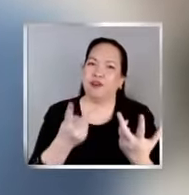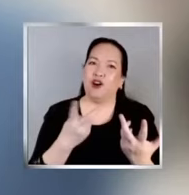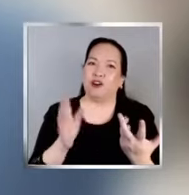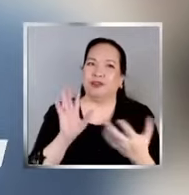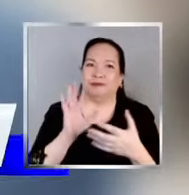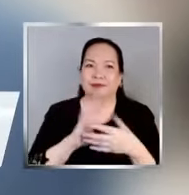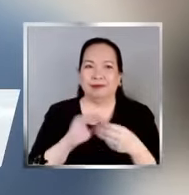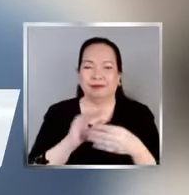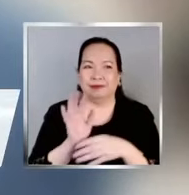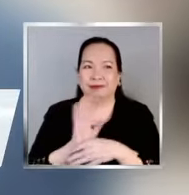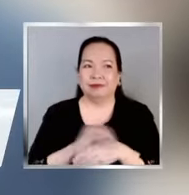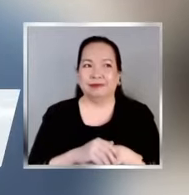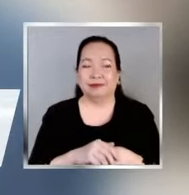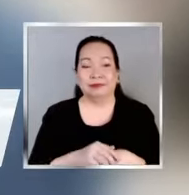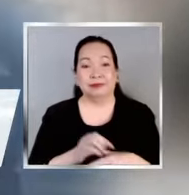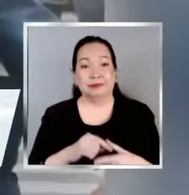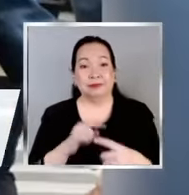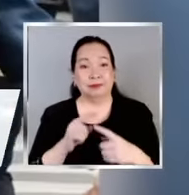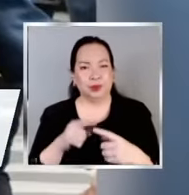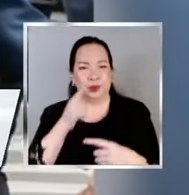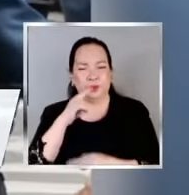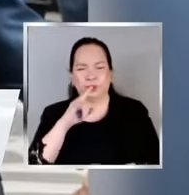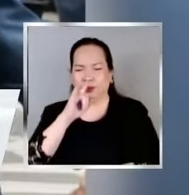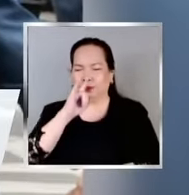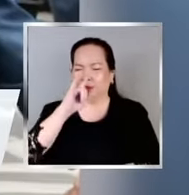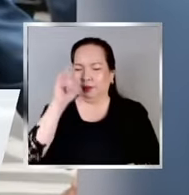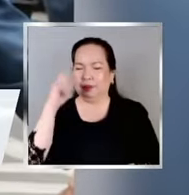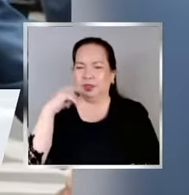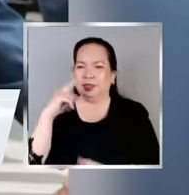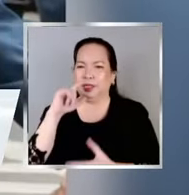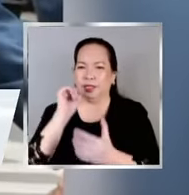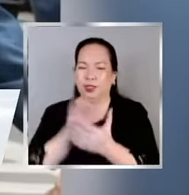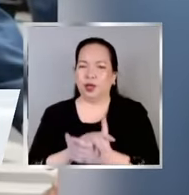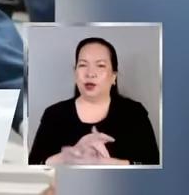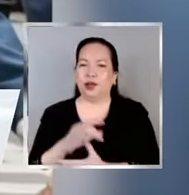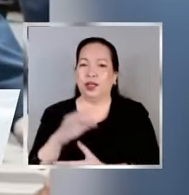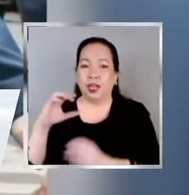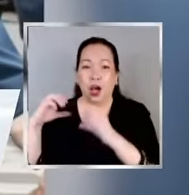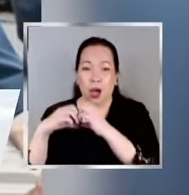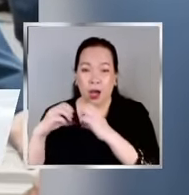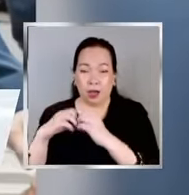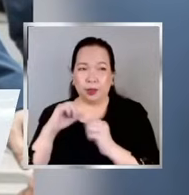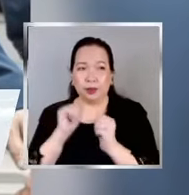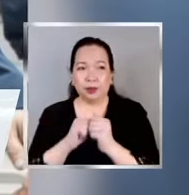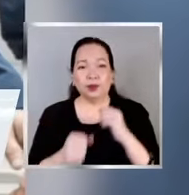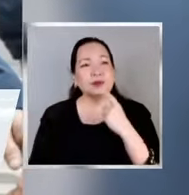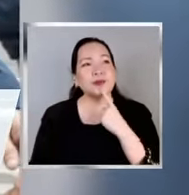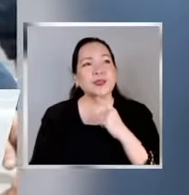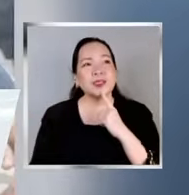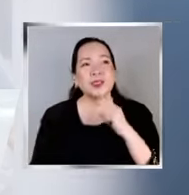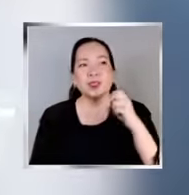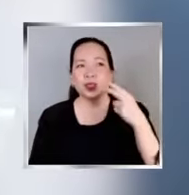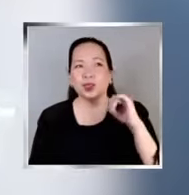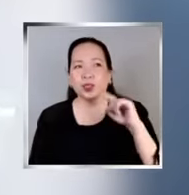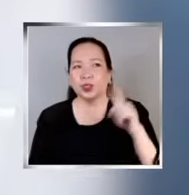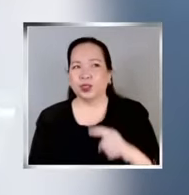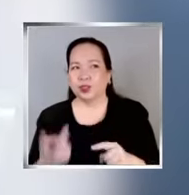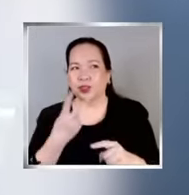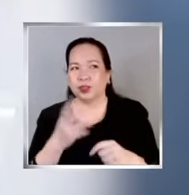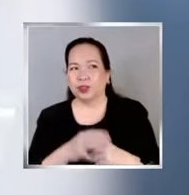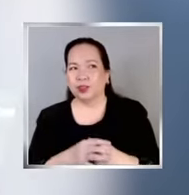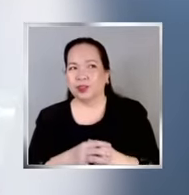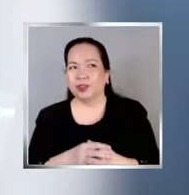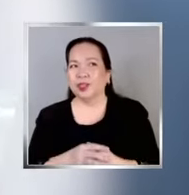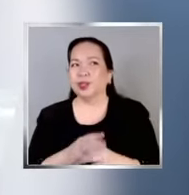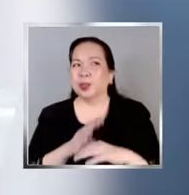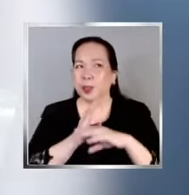Looking chic and powerful ang mag-asawang Heart Evangelista and Cheese Escudero sa latest IG post ni Heart. Simple yet elegant